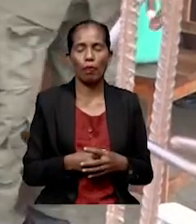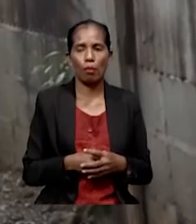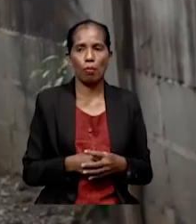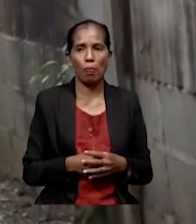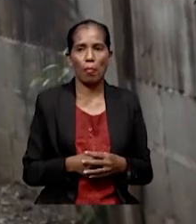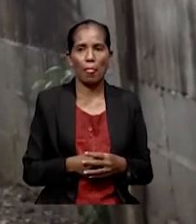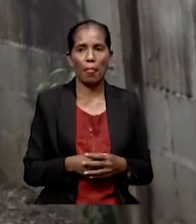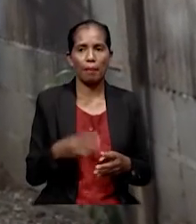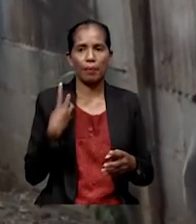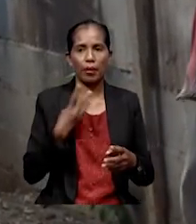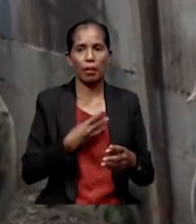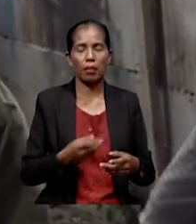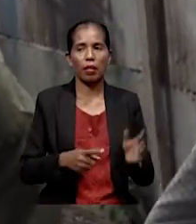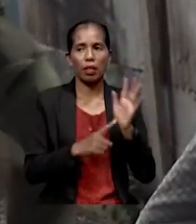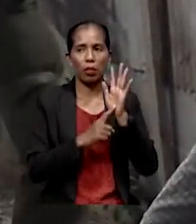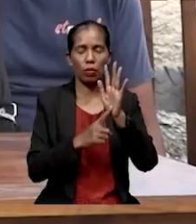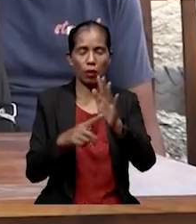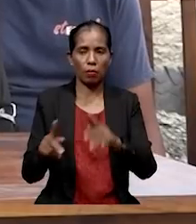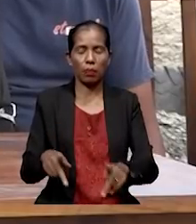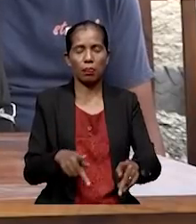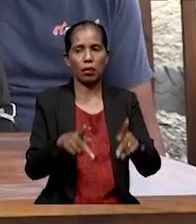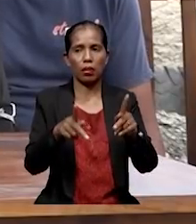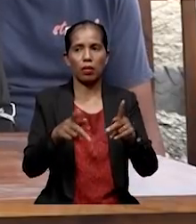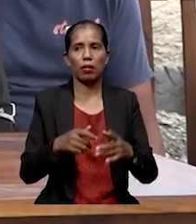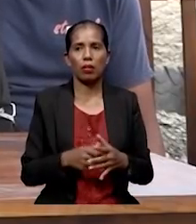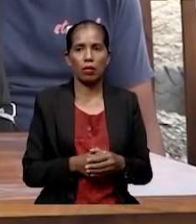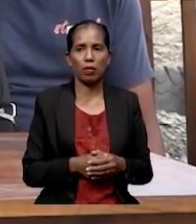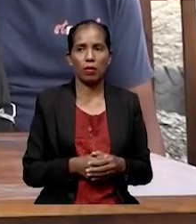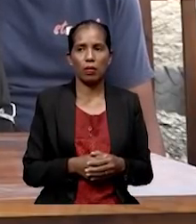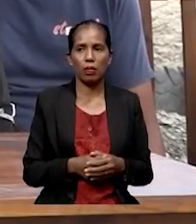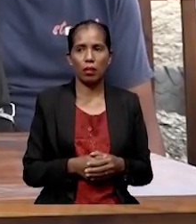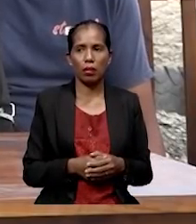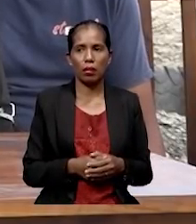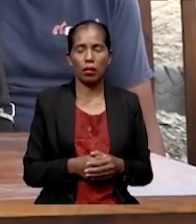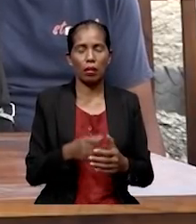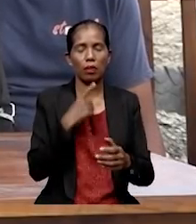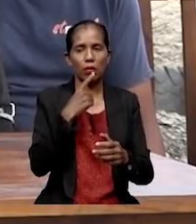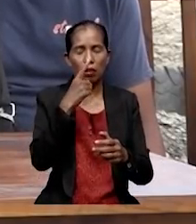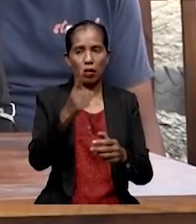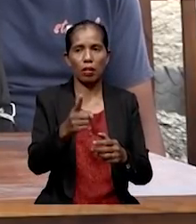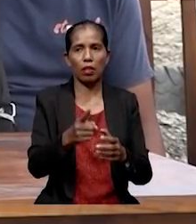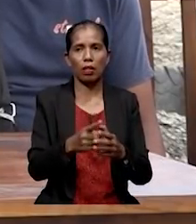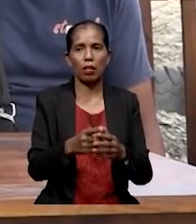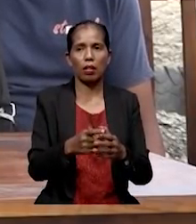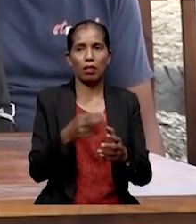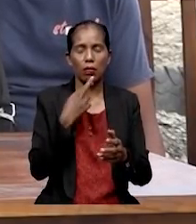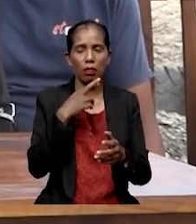a miha cara katoba publiku no atu clarifica de no atu responde